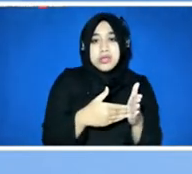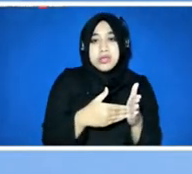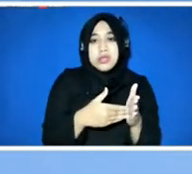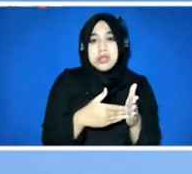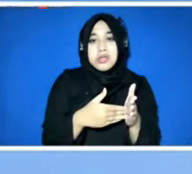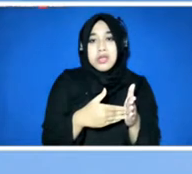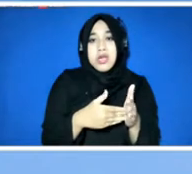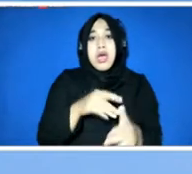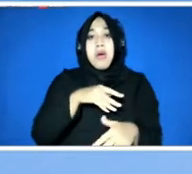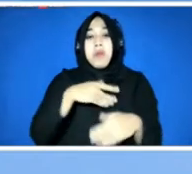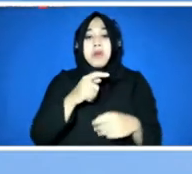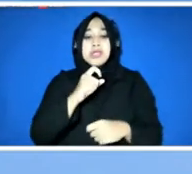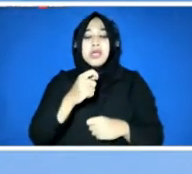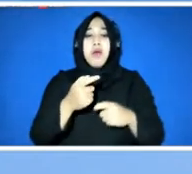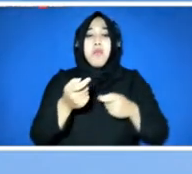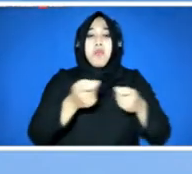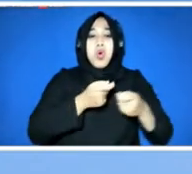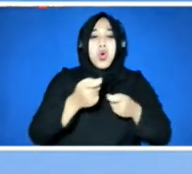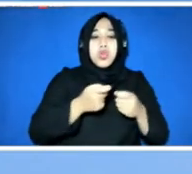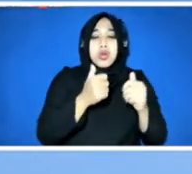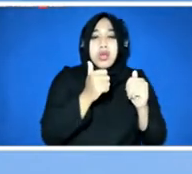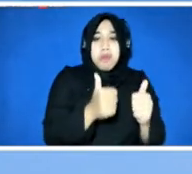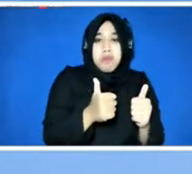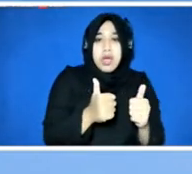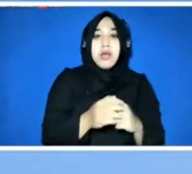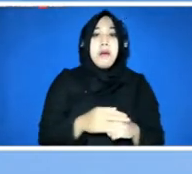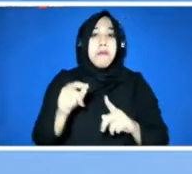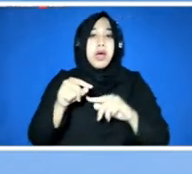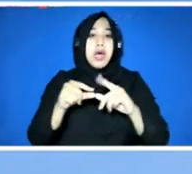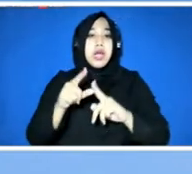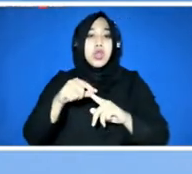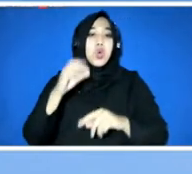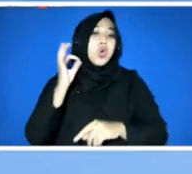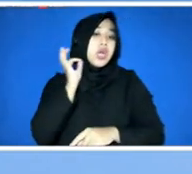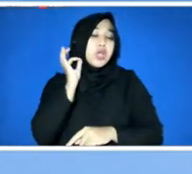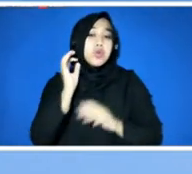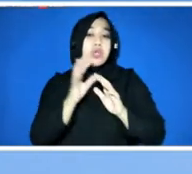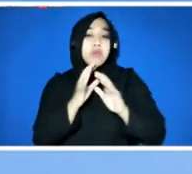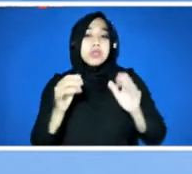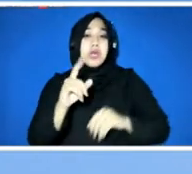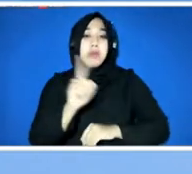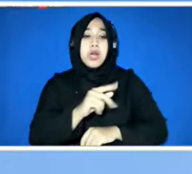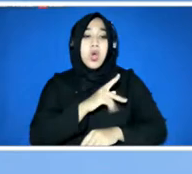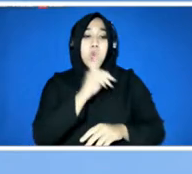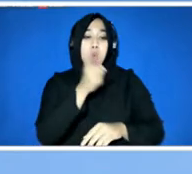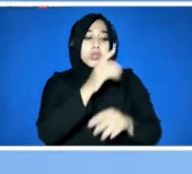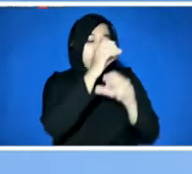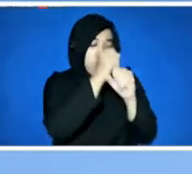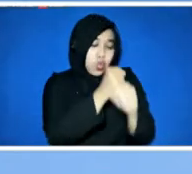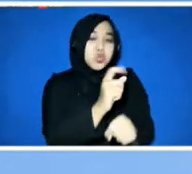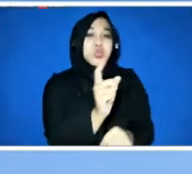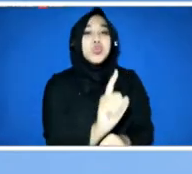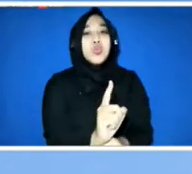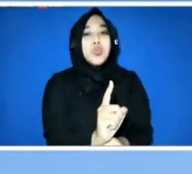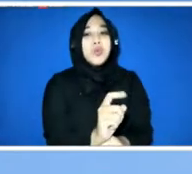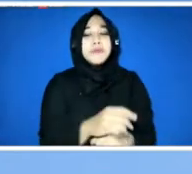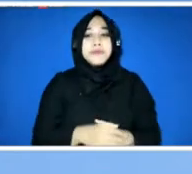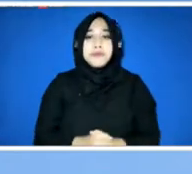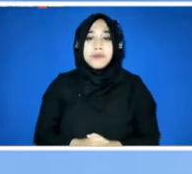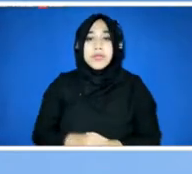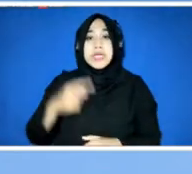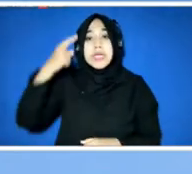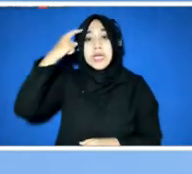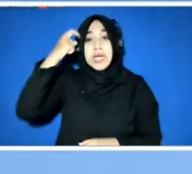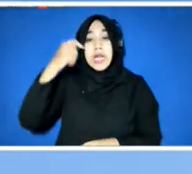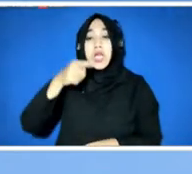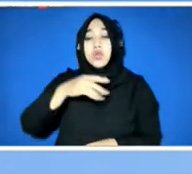to maximize atau kita pakai Pareto lah. Risiko yang terbesar yang mana itu yang kita fokuskan dulu, gitu. Jadi kira-kira itu yang bisa